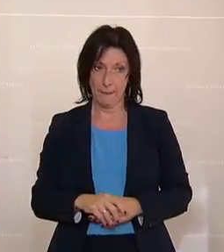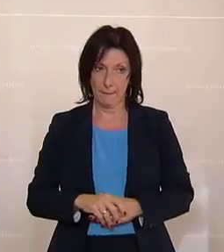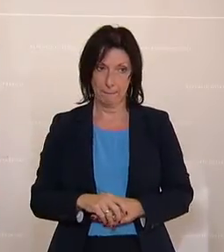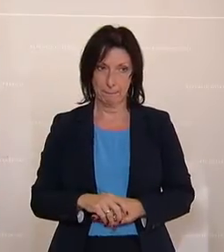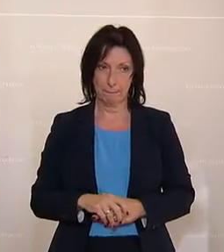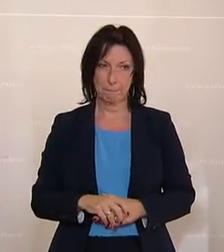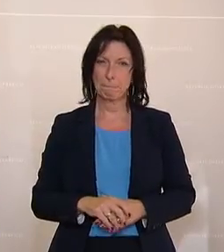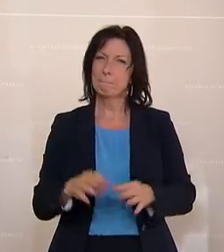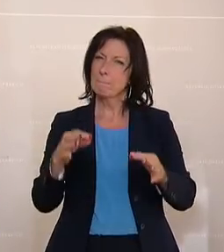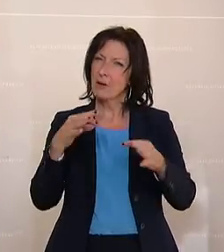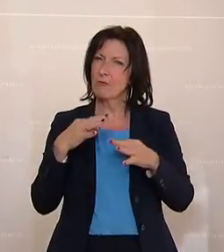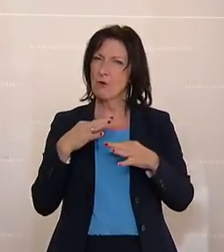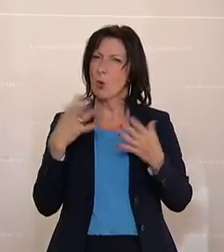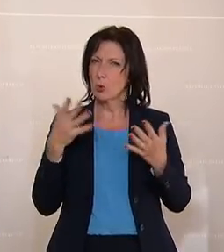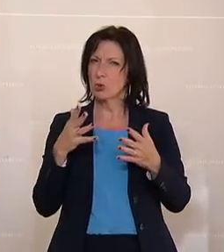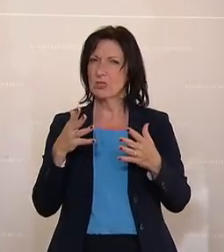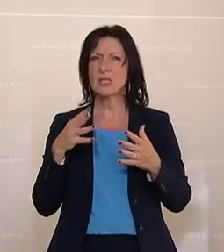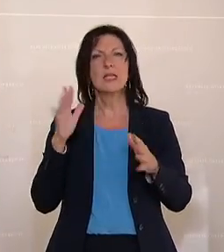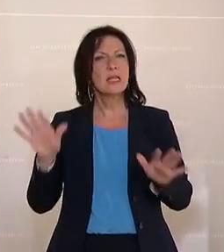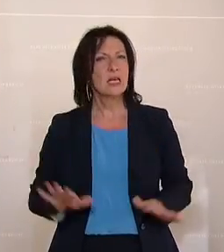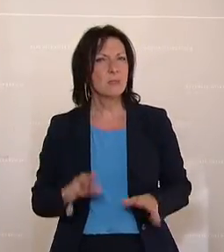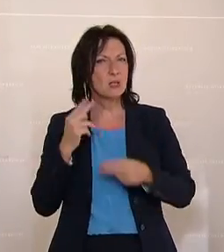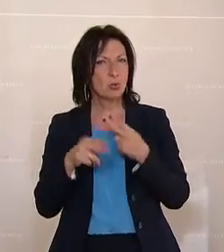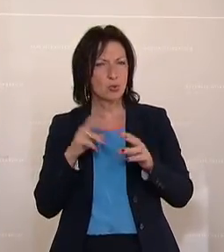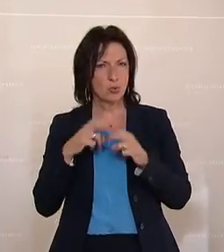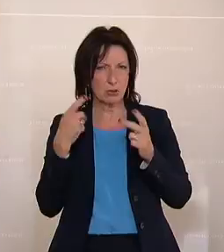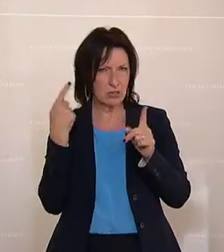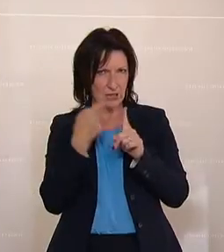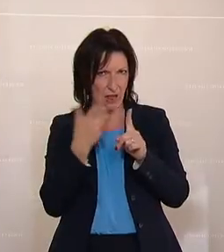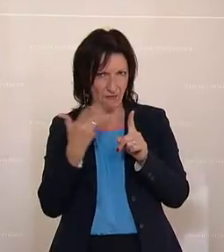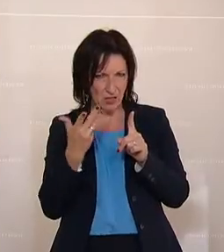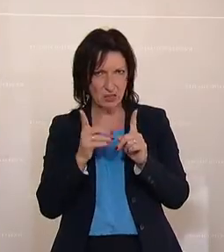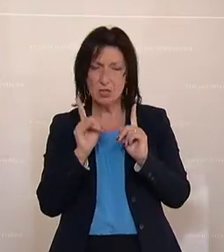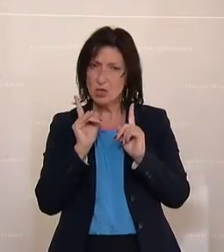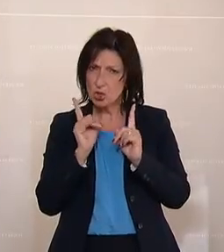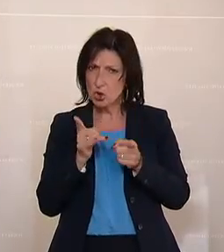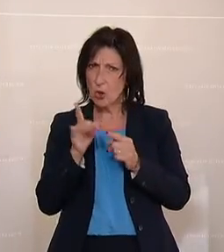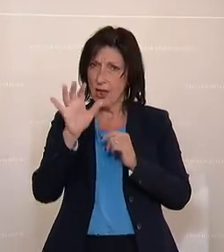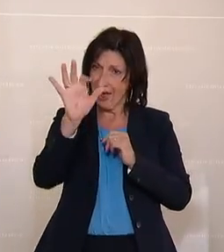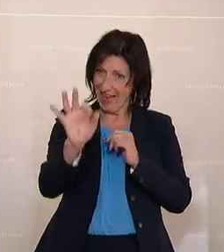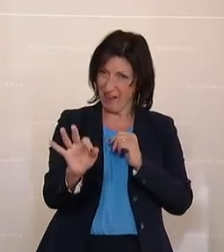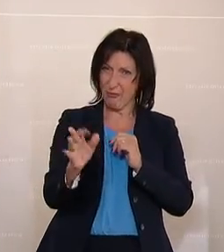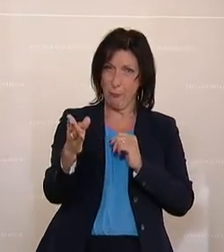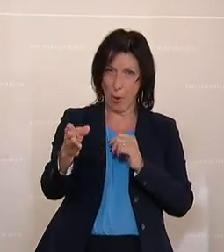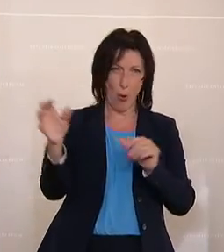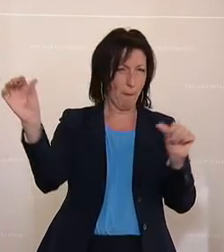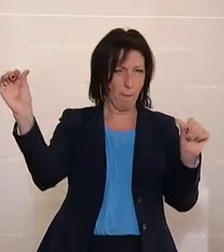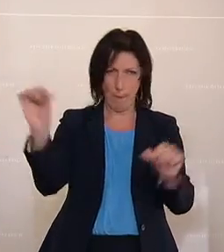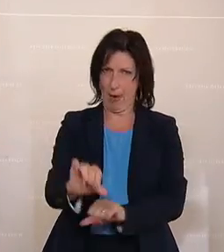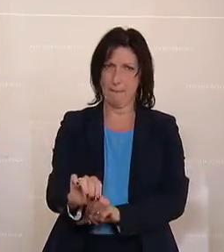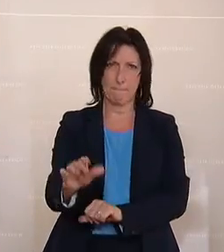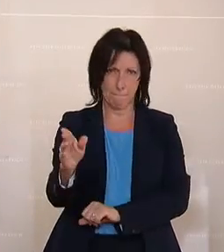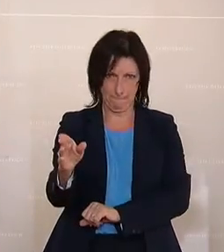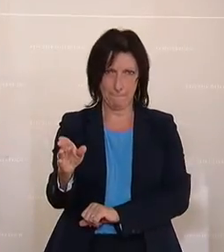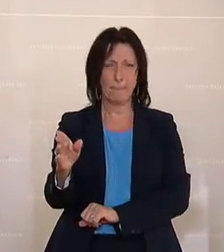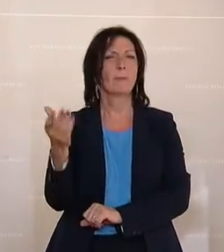Für uns war das Ziel des Ibiza-U-Ausschusses damals klar, es sollte eine angeschlagene FPÖ zu Fall gebracht werden. Das war